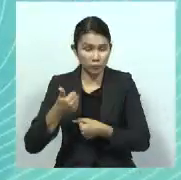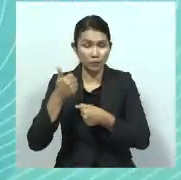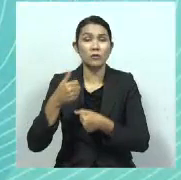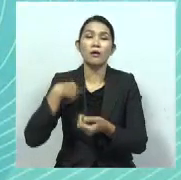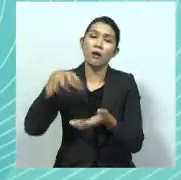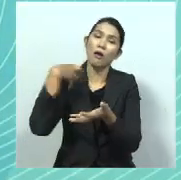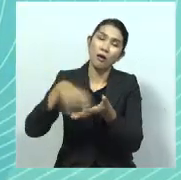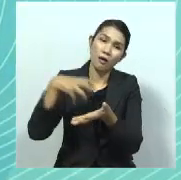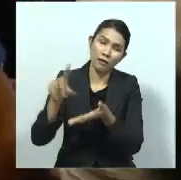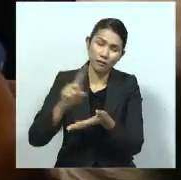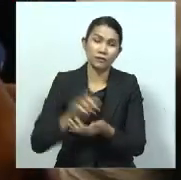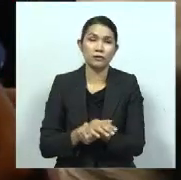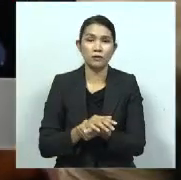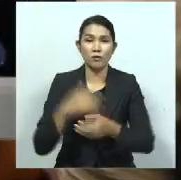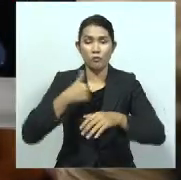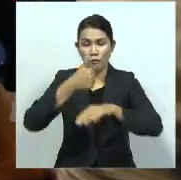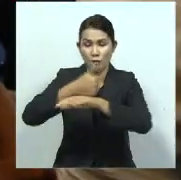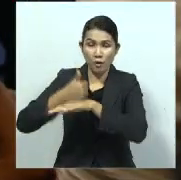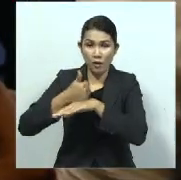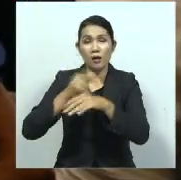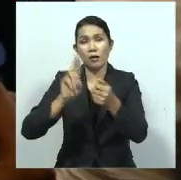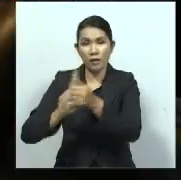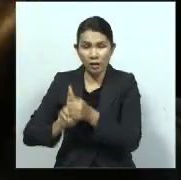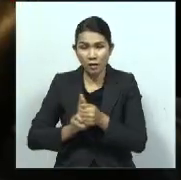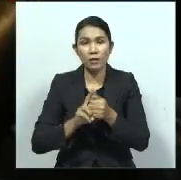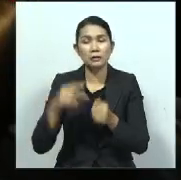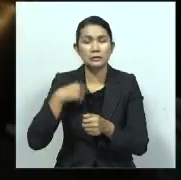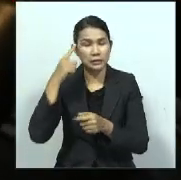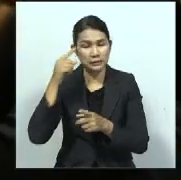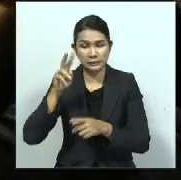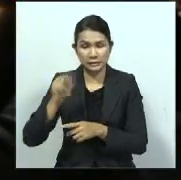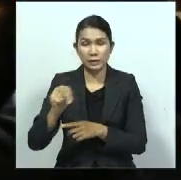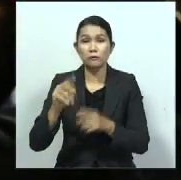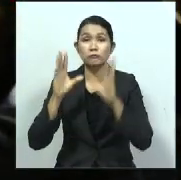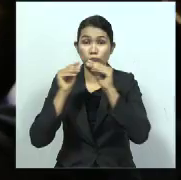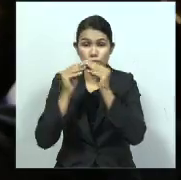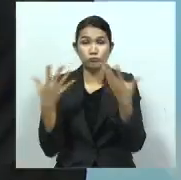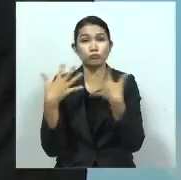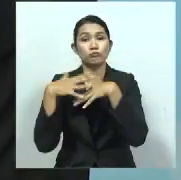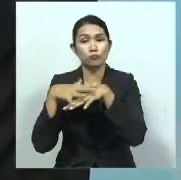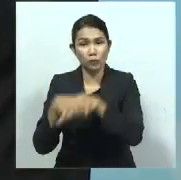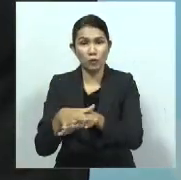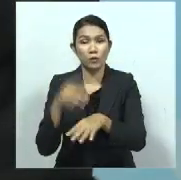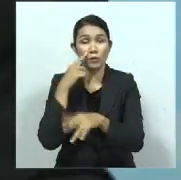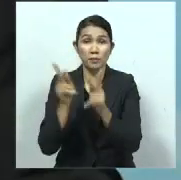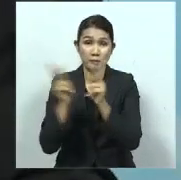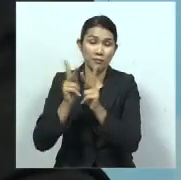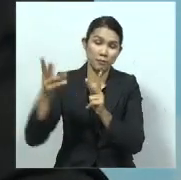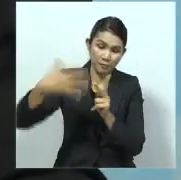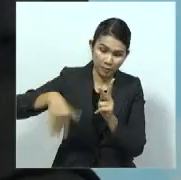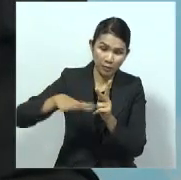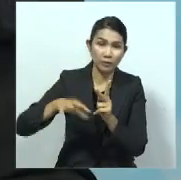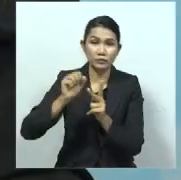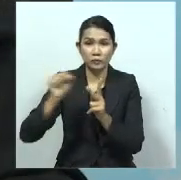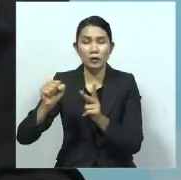ออกมาแถลงว่าหัวหน้าพรรคเล็กเลขาธิการพรรคมีคำสั่งให้การนัดประชุมร่วมระหว่างคณะกรรมการบริหารพรรคและส.ส.ของ